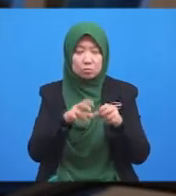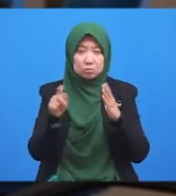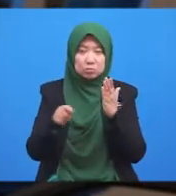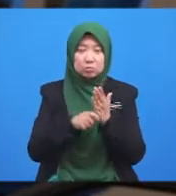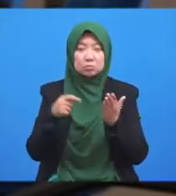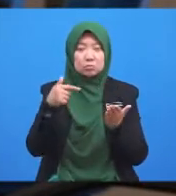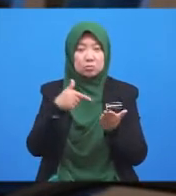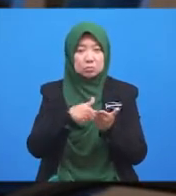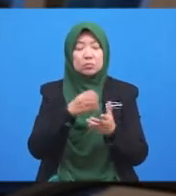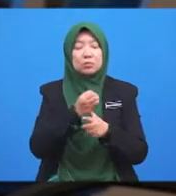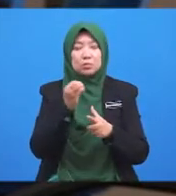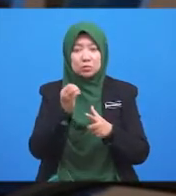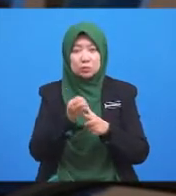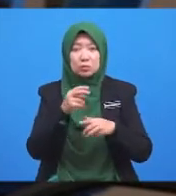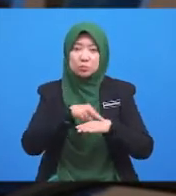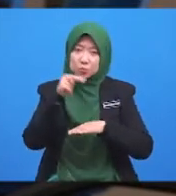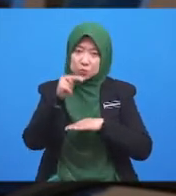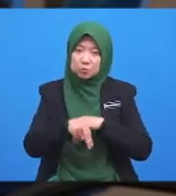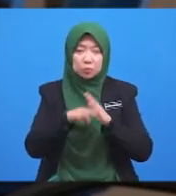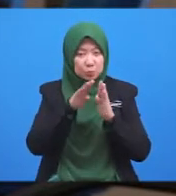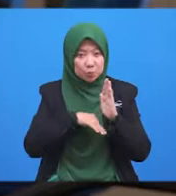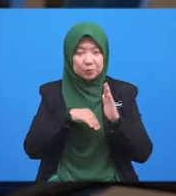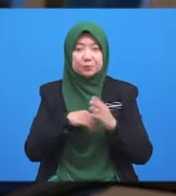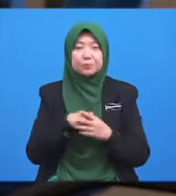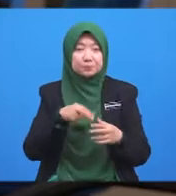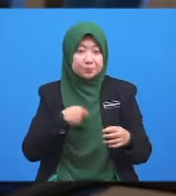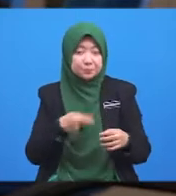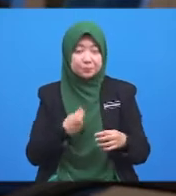atau menurunkan intensiti mesin jika perlu.